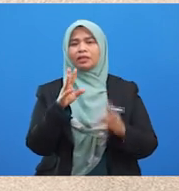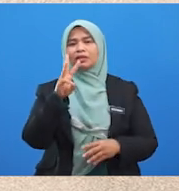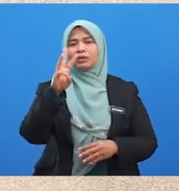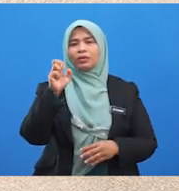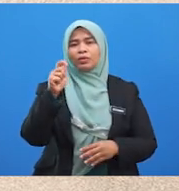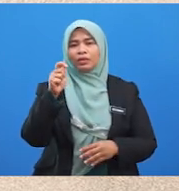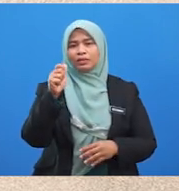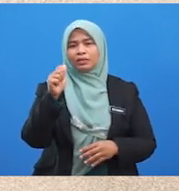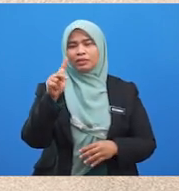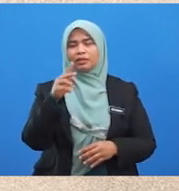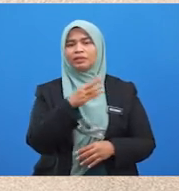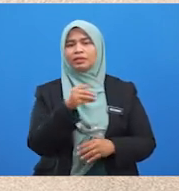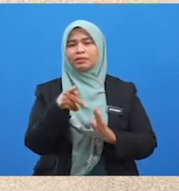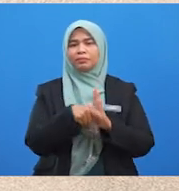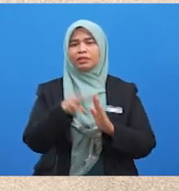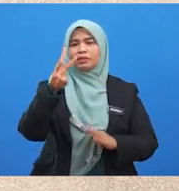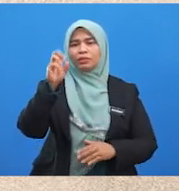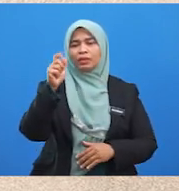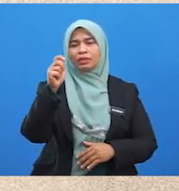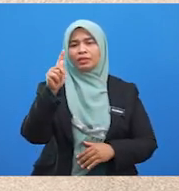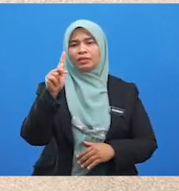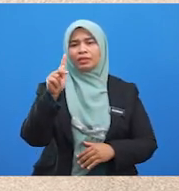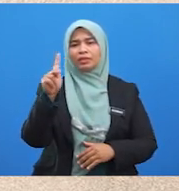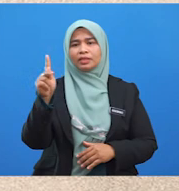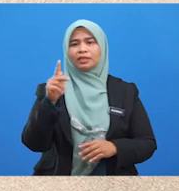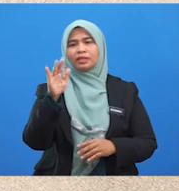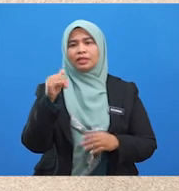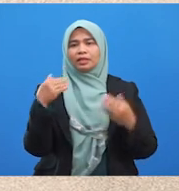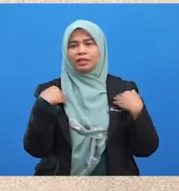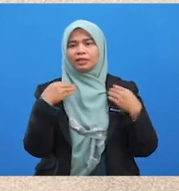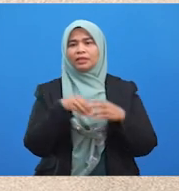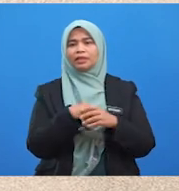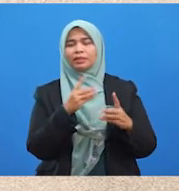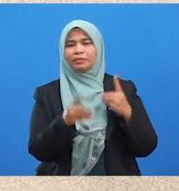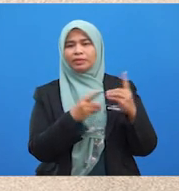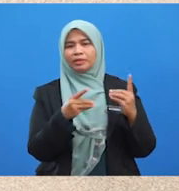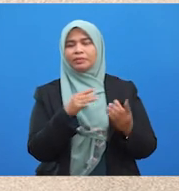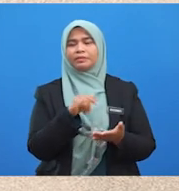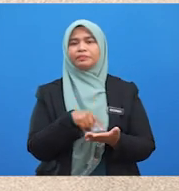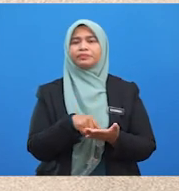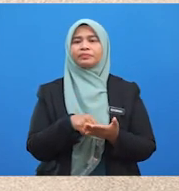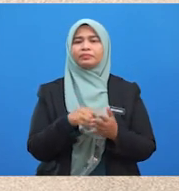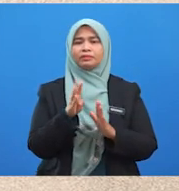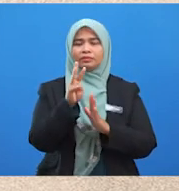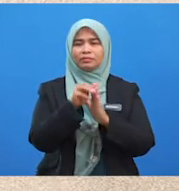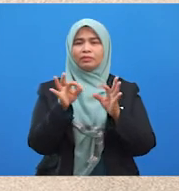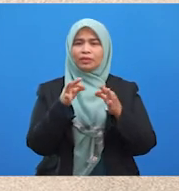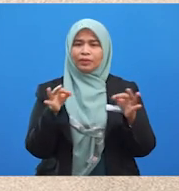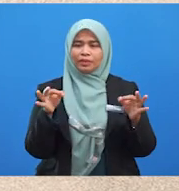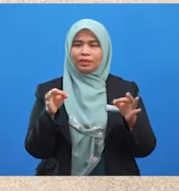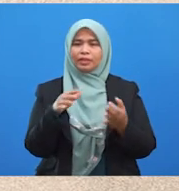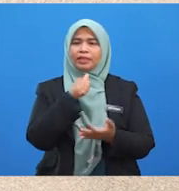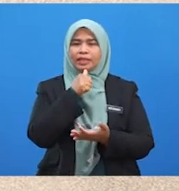dan pewatakan yang terdapat dalam drama mahkamah. 5. Menghuraikan